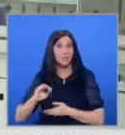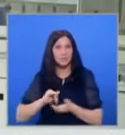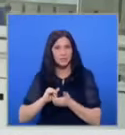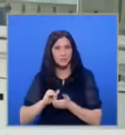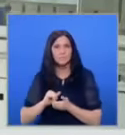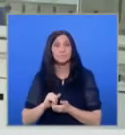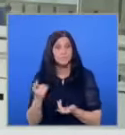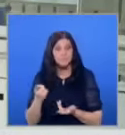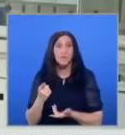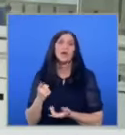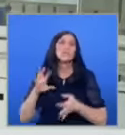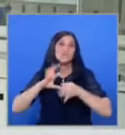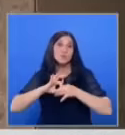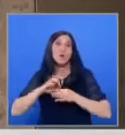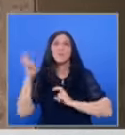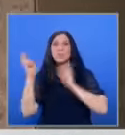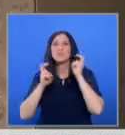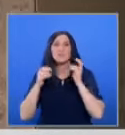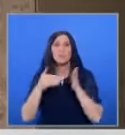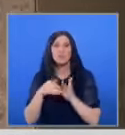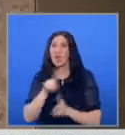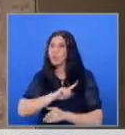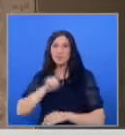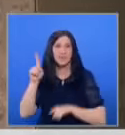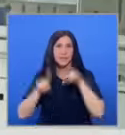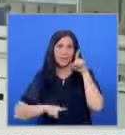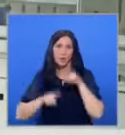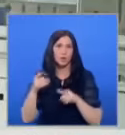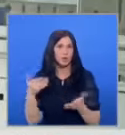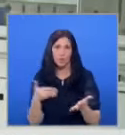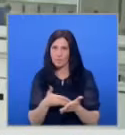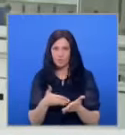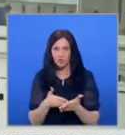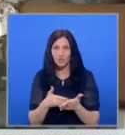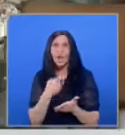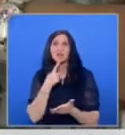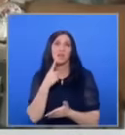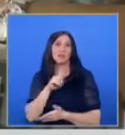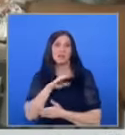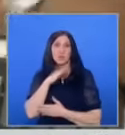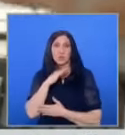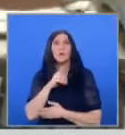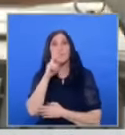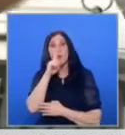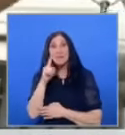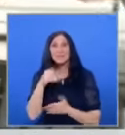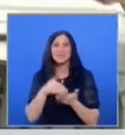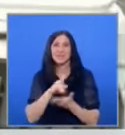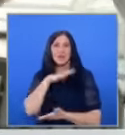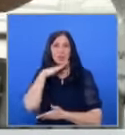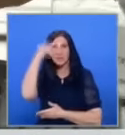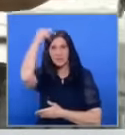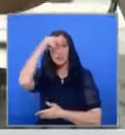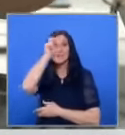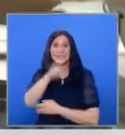е продиктуван от производствени причини. Не са регулаторни причините за недостиг. Към момента заради недостиг у нас